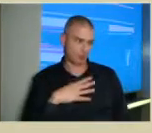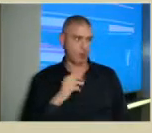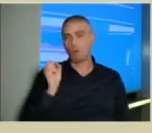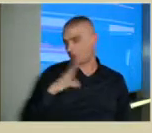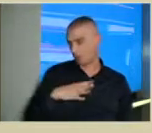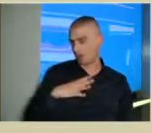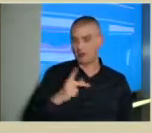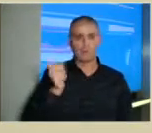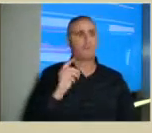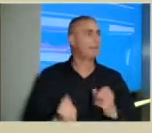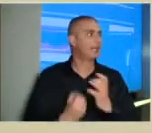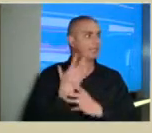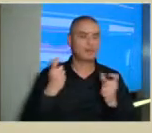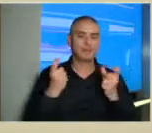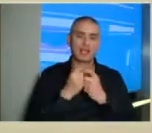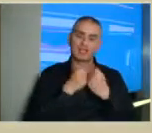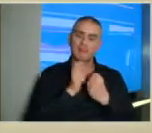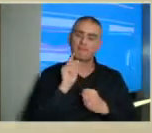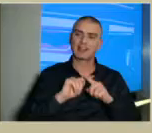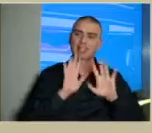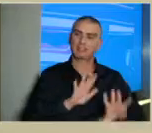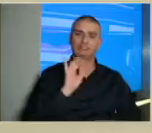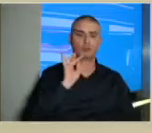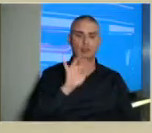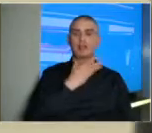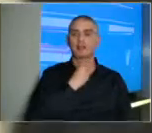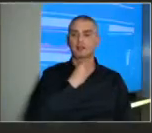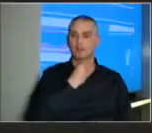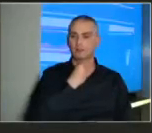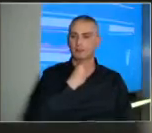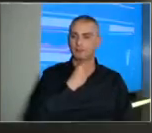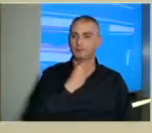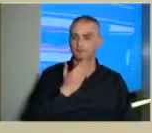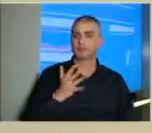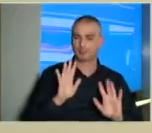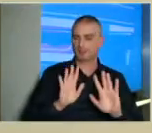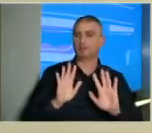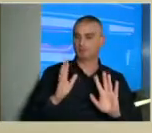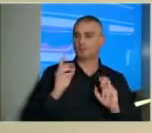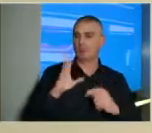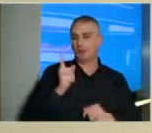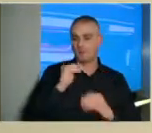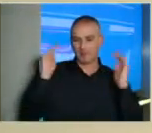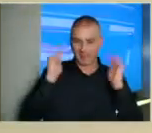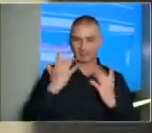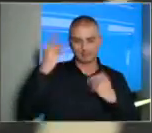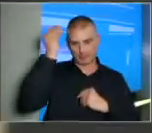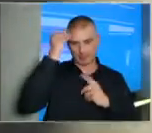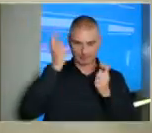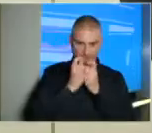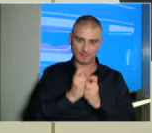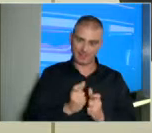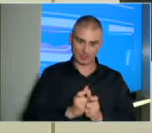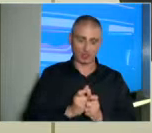בוא, מי הקים יחידה למאבק בגזענות נגד יוצאי אתיופיה? בואי, מי הקטין את מספר התלמידים